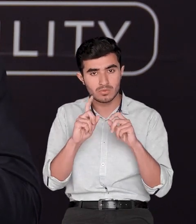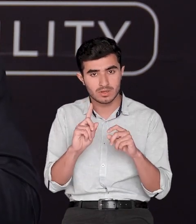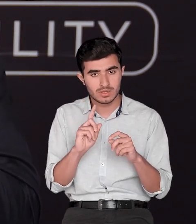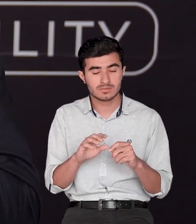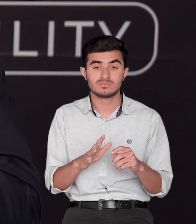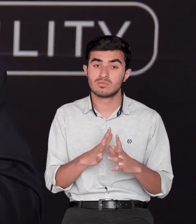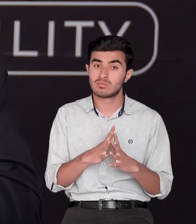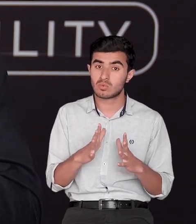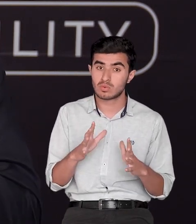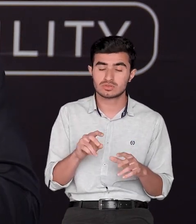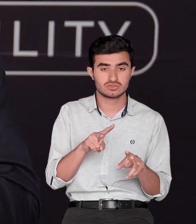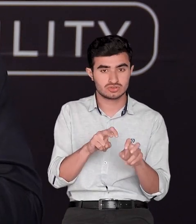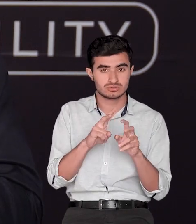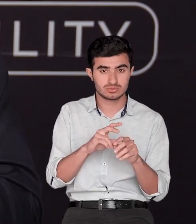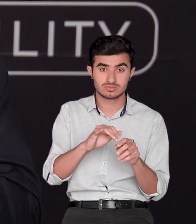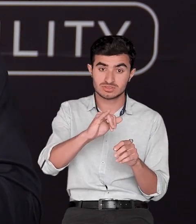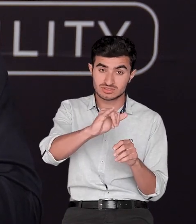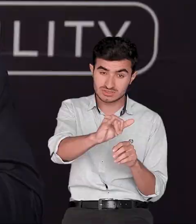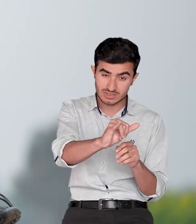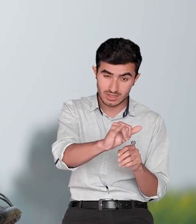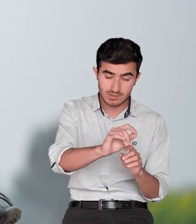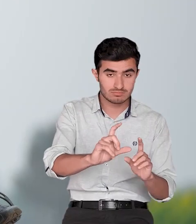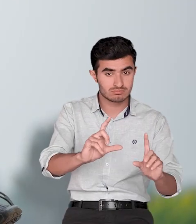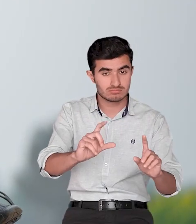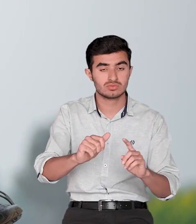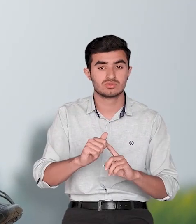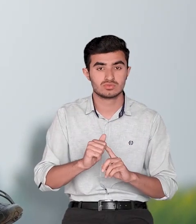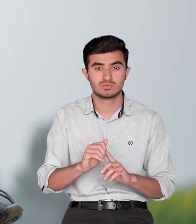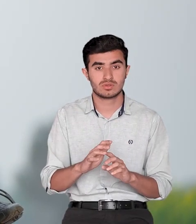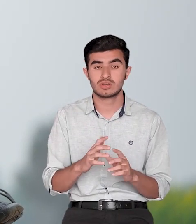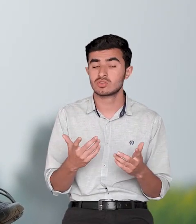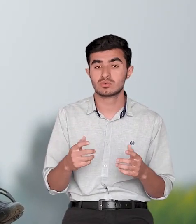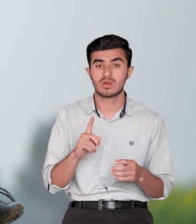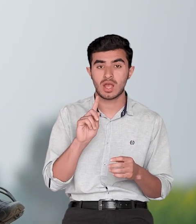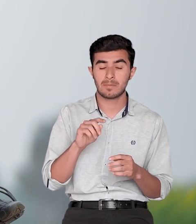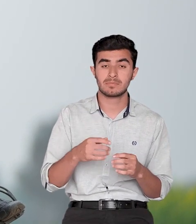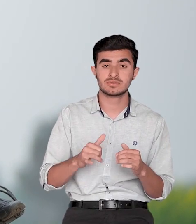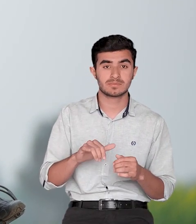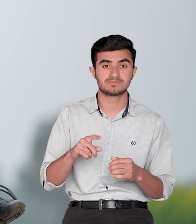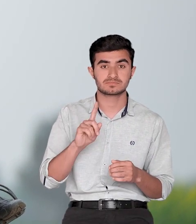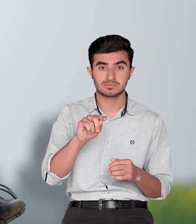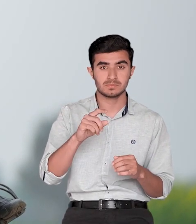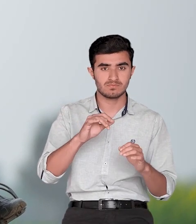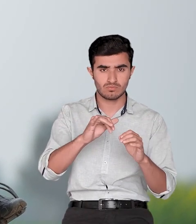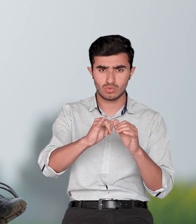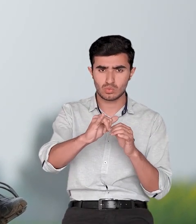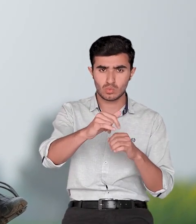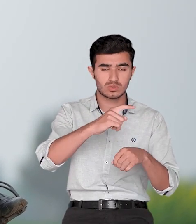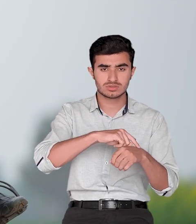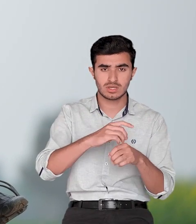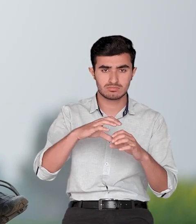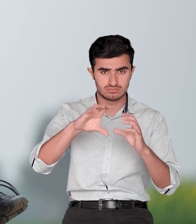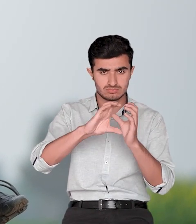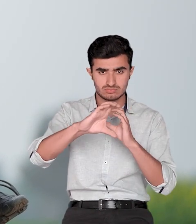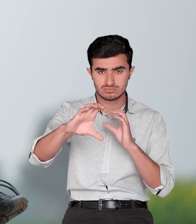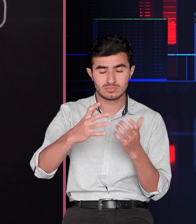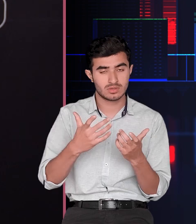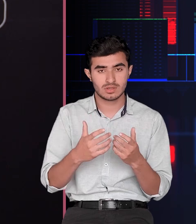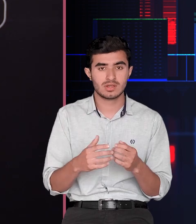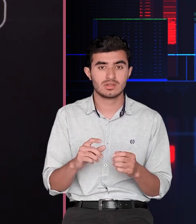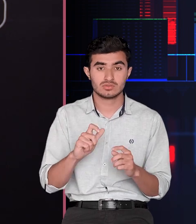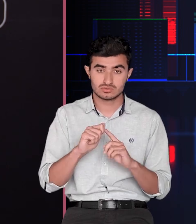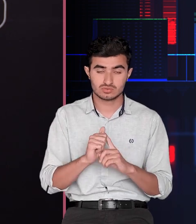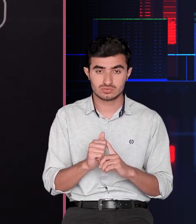आपके इट डिपेंड्स कि आपके पास कितना फोकल लेंथ का लेंस है। अगर मैं इसको कैलकुलेट करूं तो आप 60-70